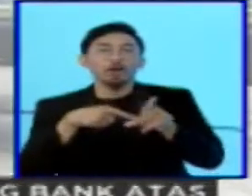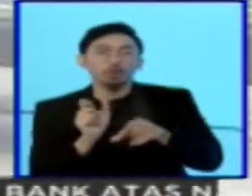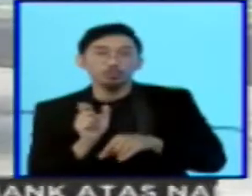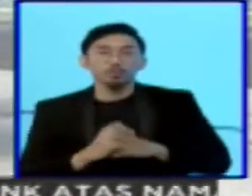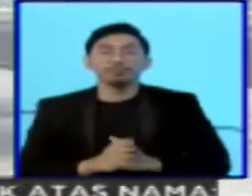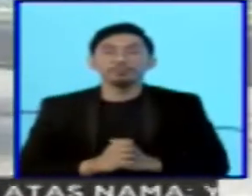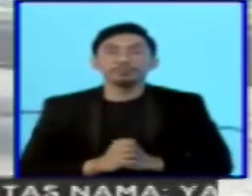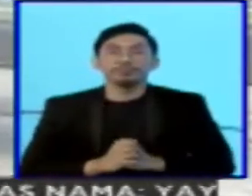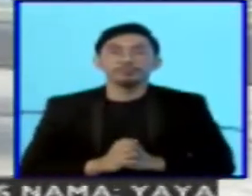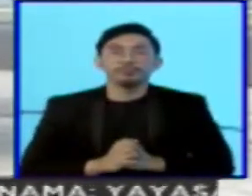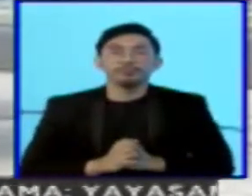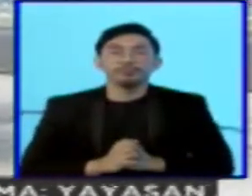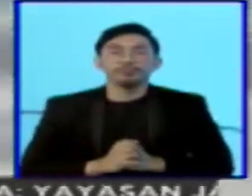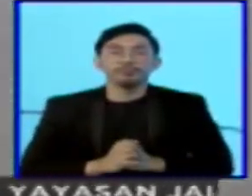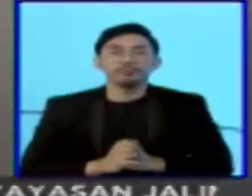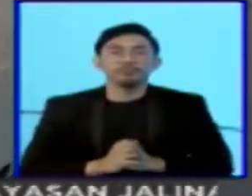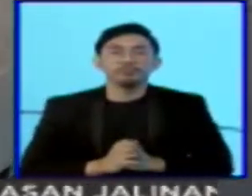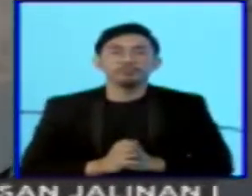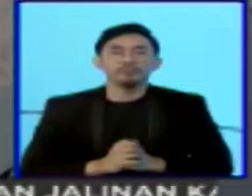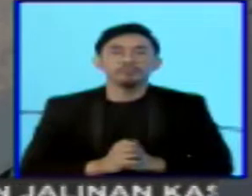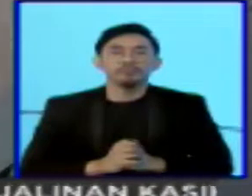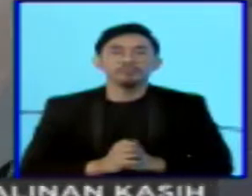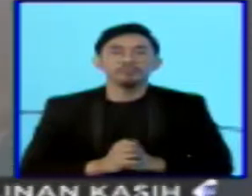Okta, Leman Ayus melaporkan.